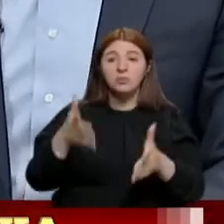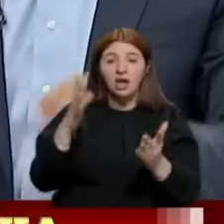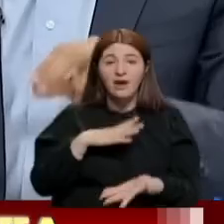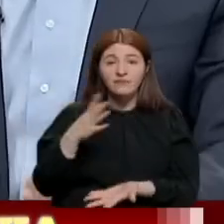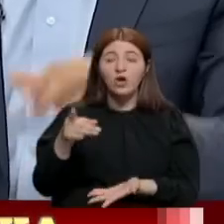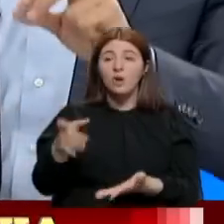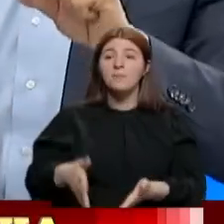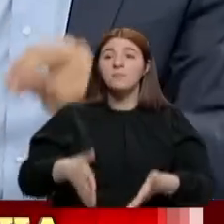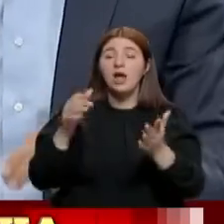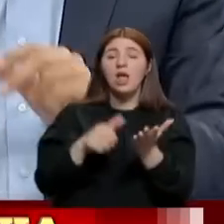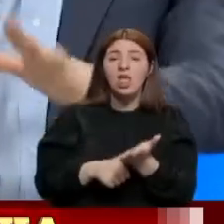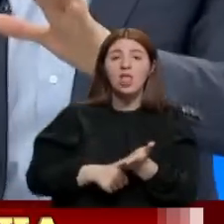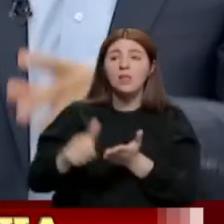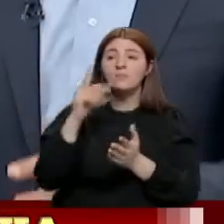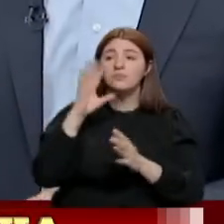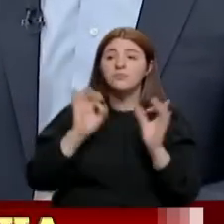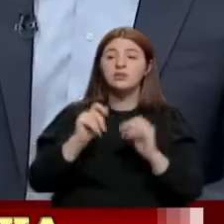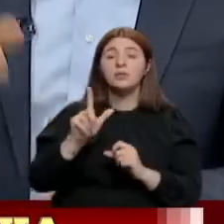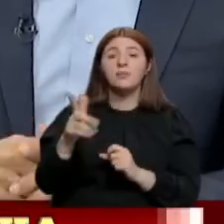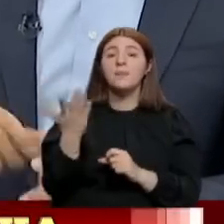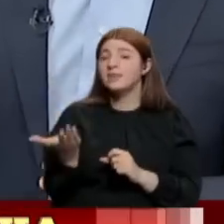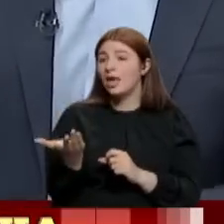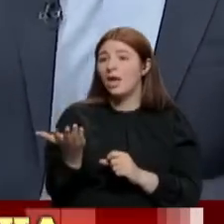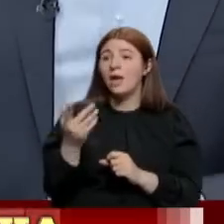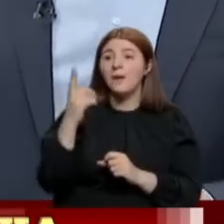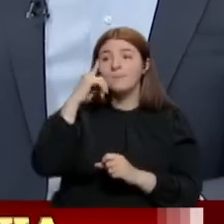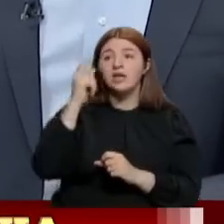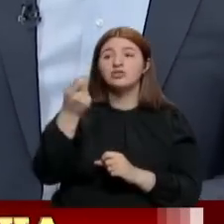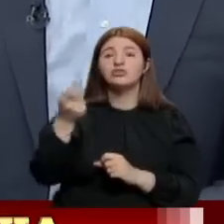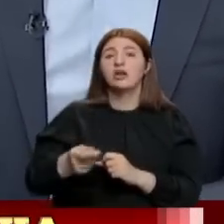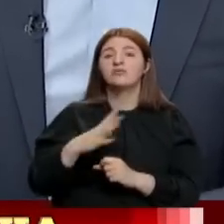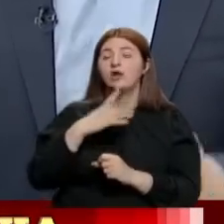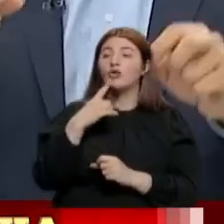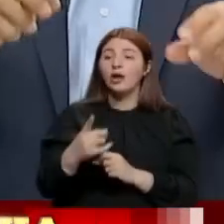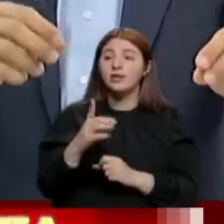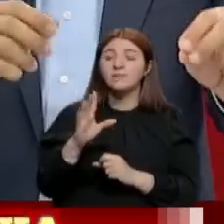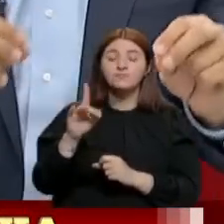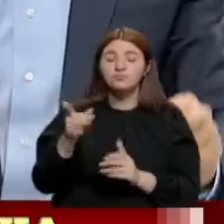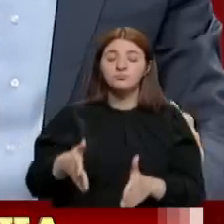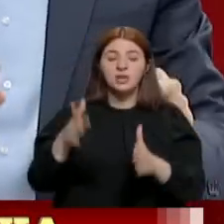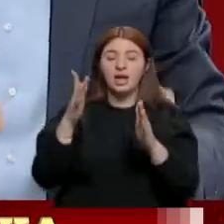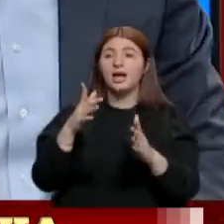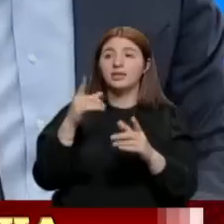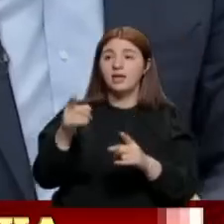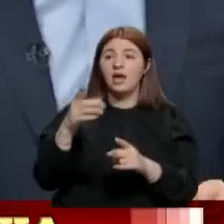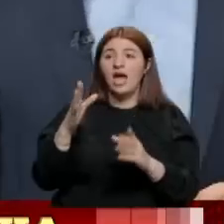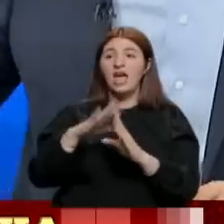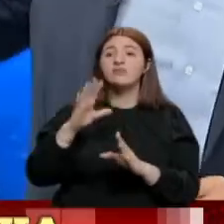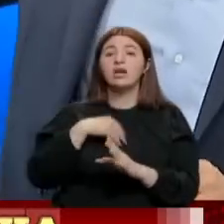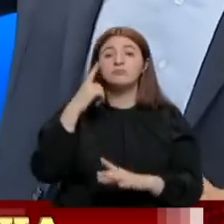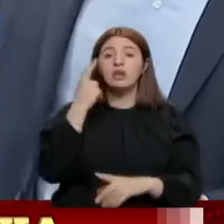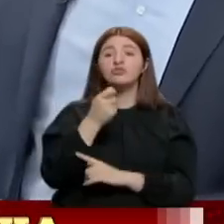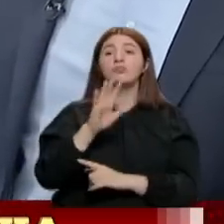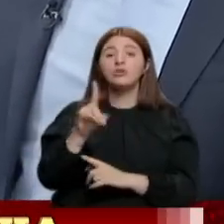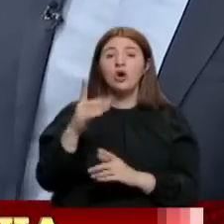oluşuyor. O binaların tamamının test edilmesi lazım. Ama nedir? Başvuru şartı var. Diyor ki bir binada malik başvurmazsa o